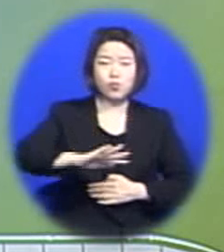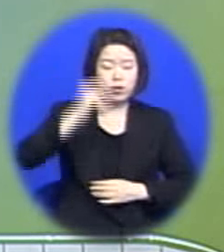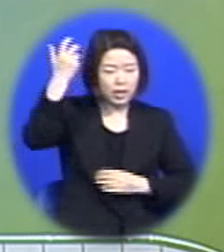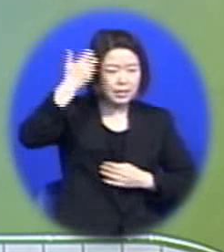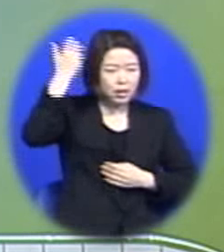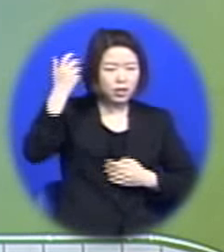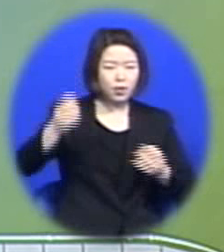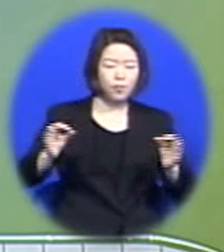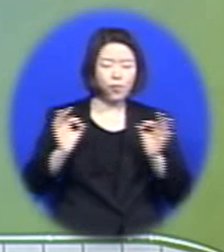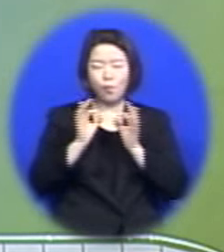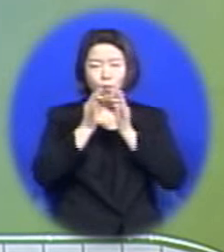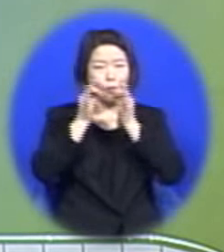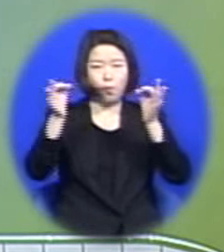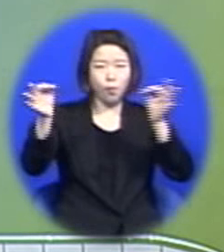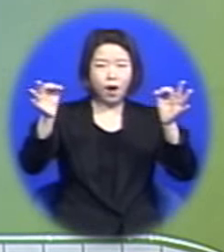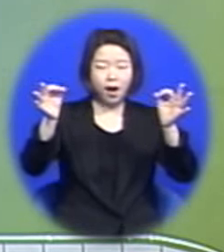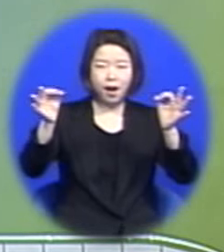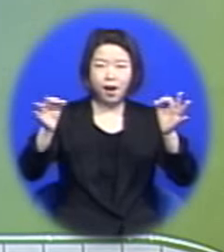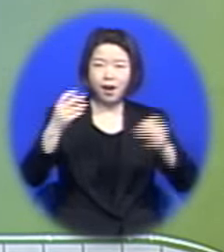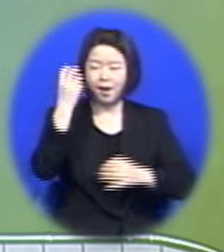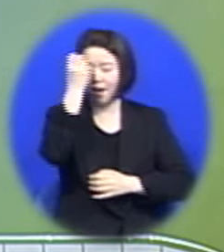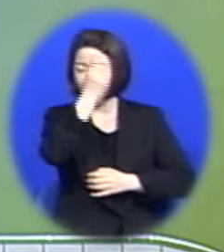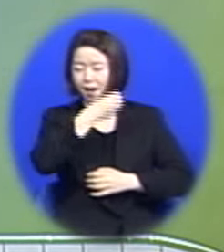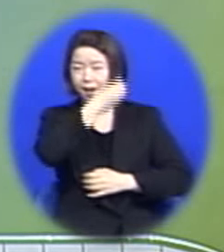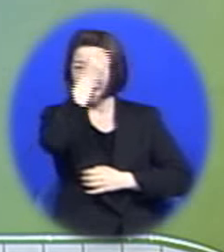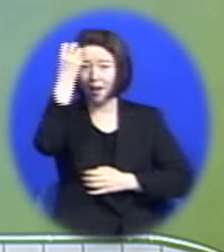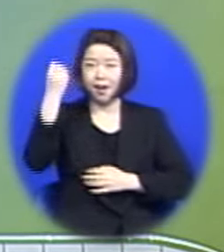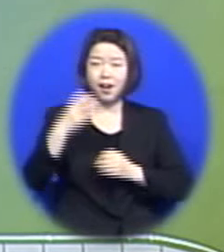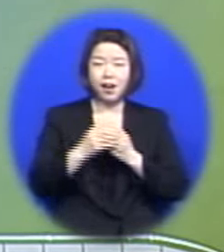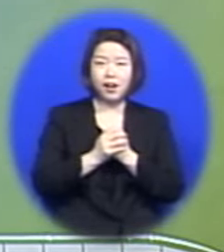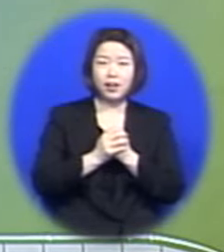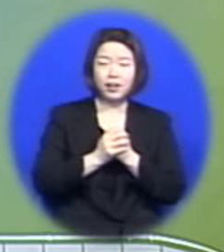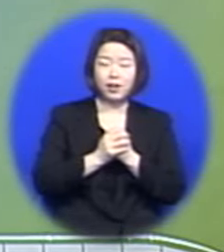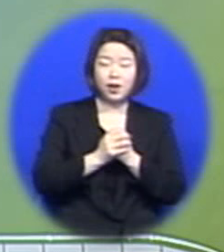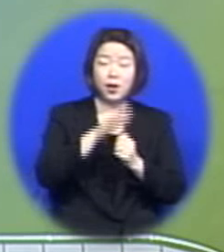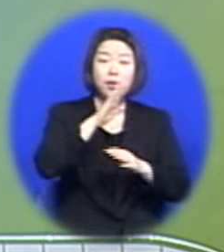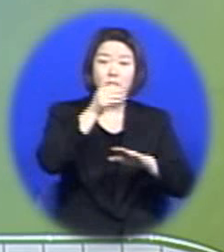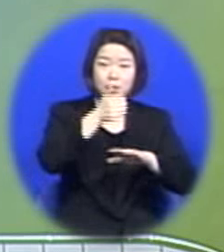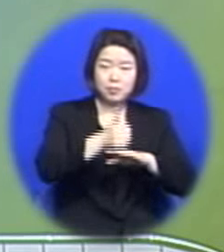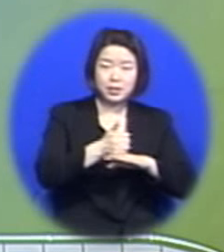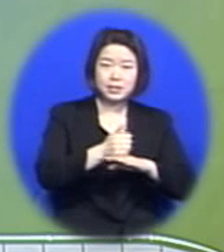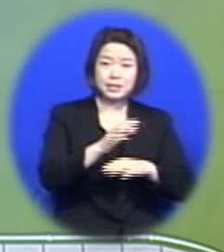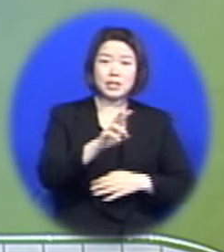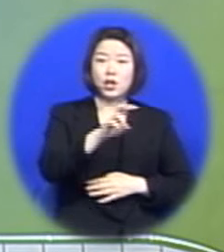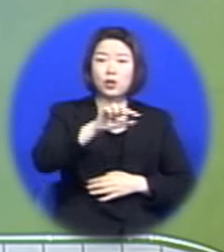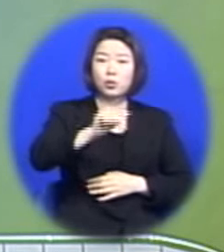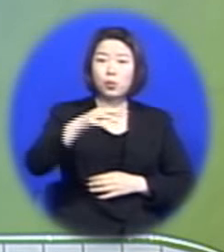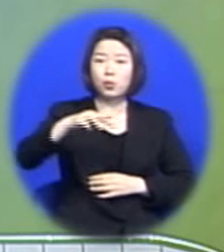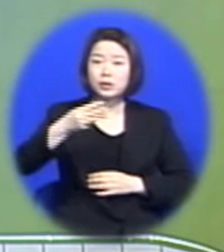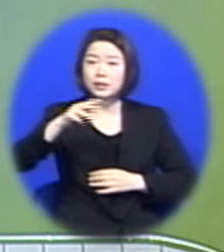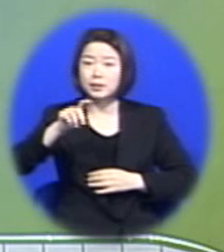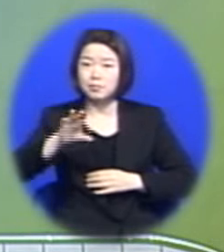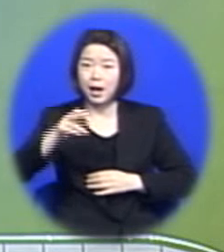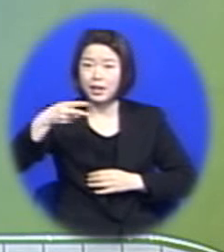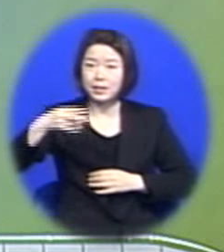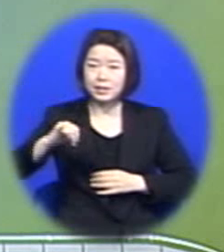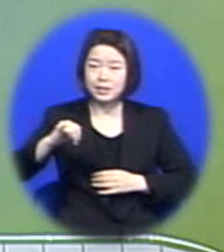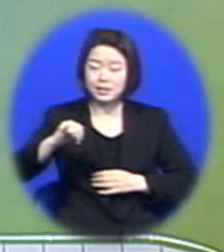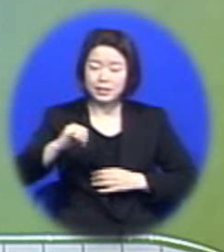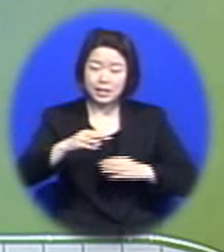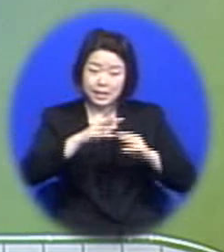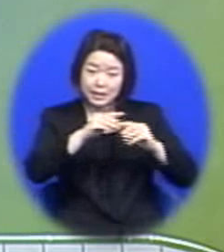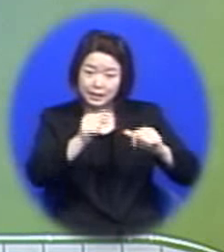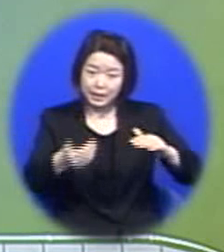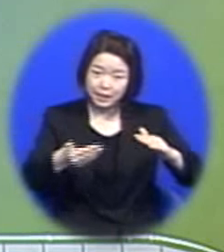우와 하고 일어나는 거예요. 마치 노르망디 상륙작전이 성공했대, 그게